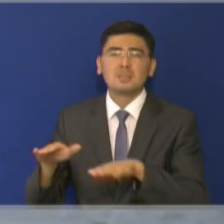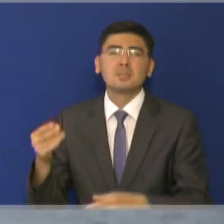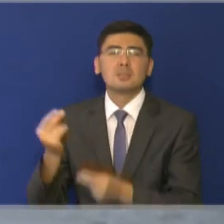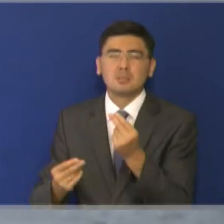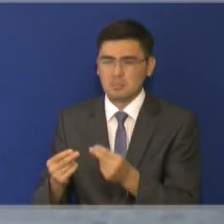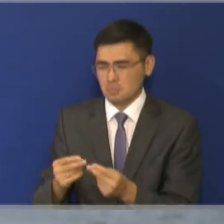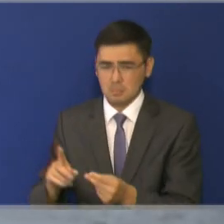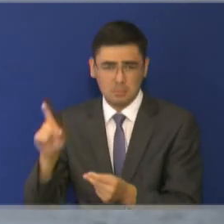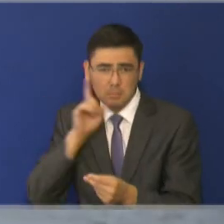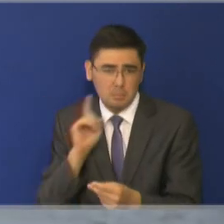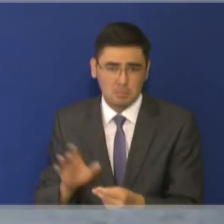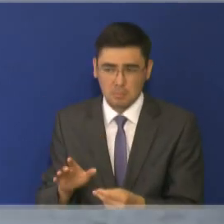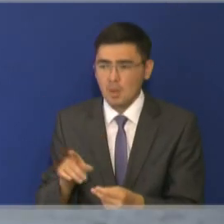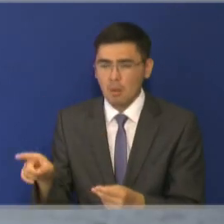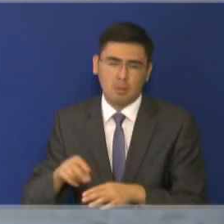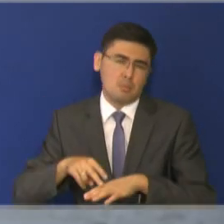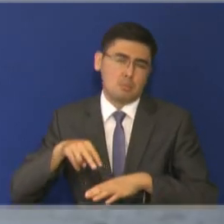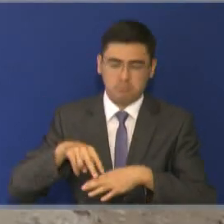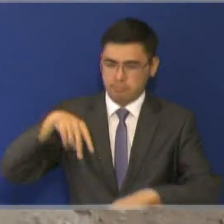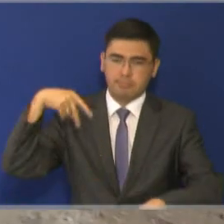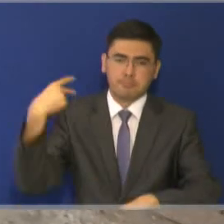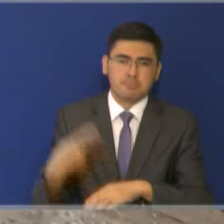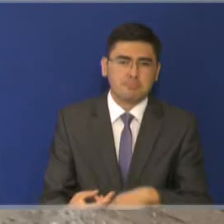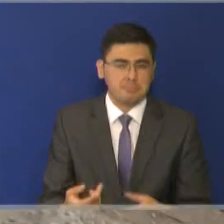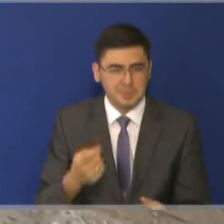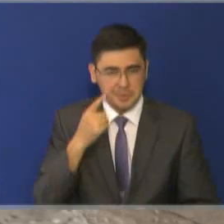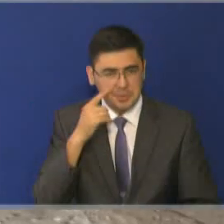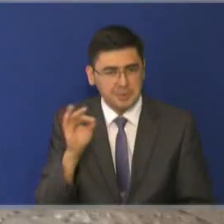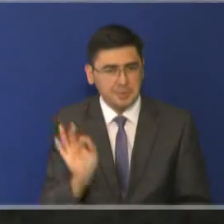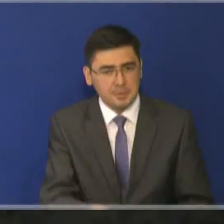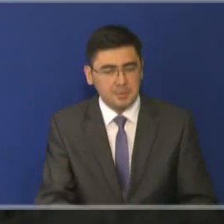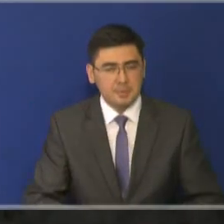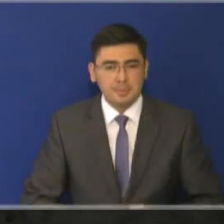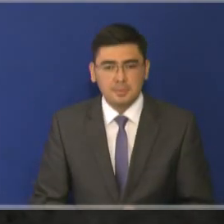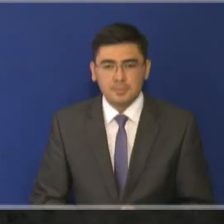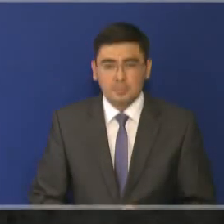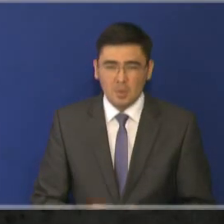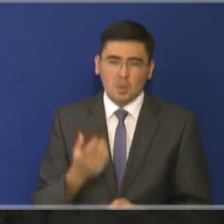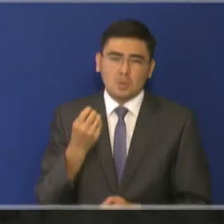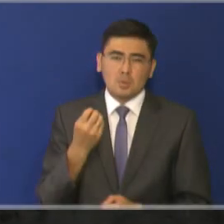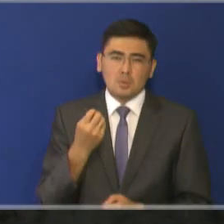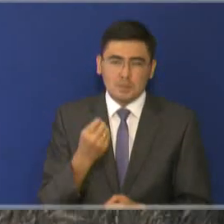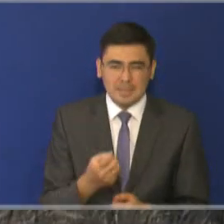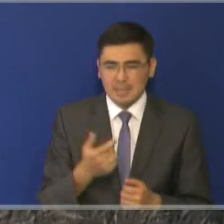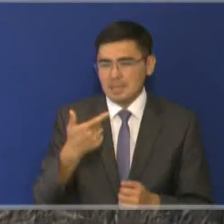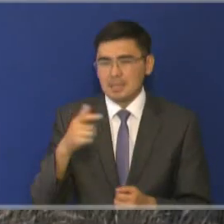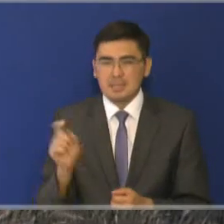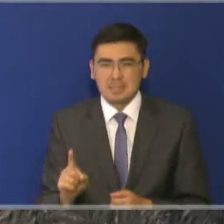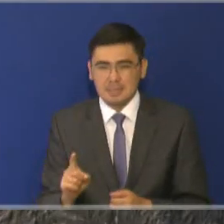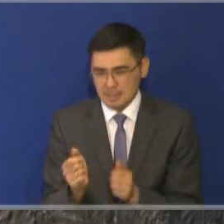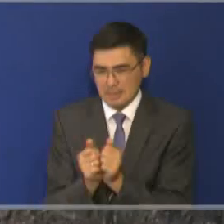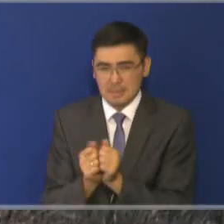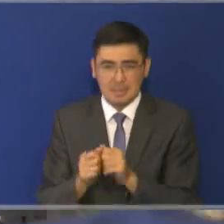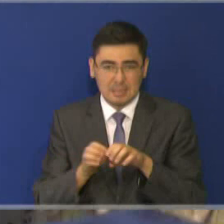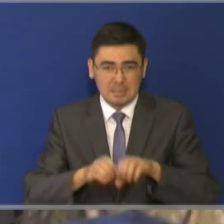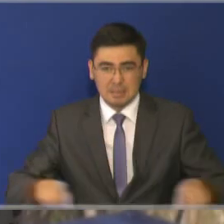қолайсыз. Шырқ тесіктерден аяқ алып жүре алмайсыз. Балалар алаңының да сыйқы кеткен. Бұдан бөлек газ таратқыш құбырда жақын маңда.